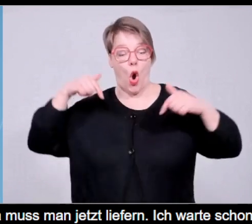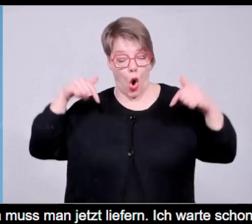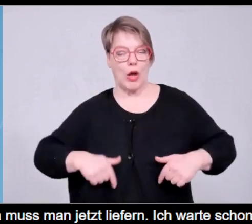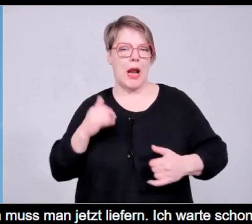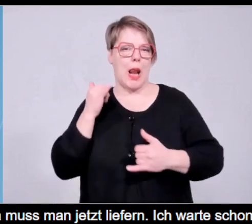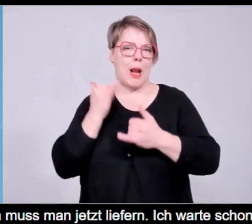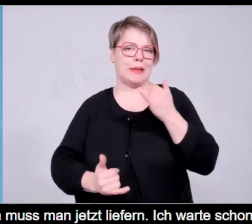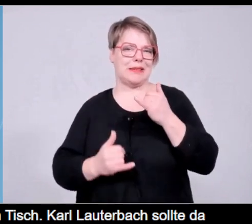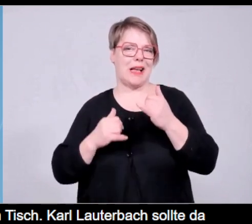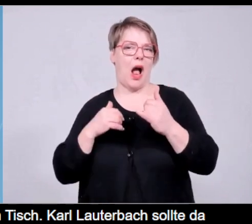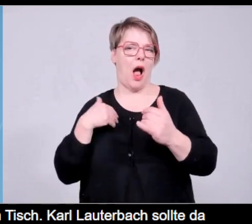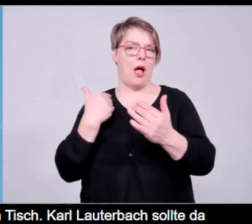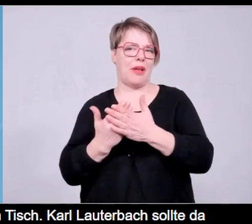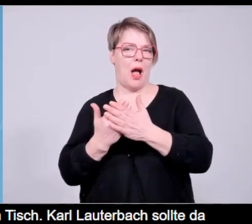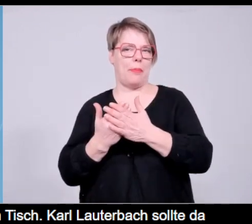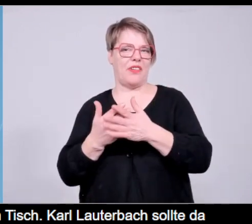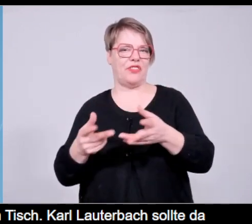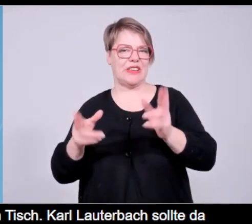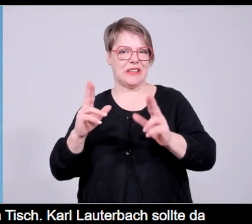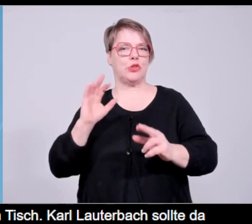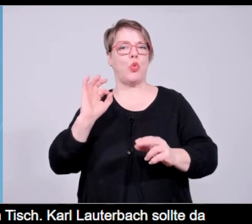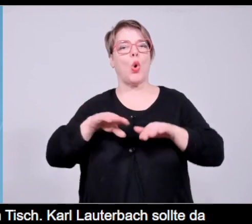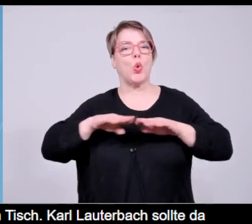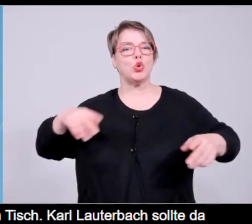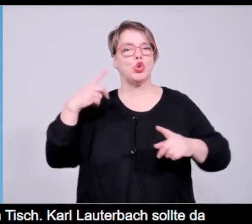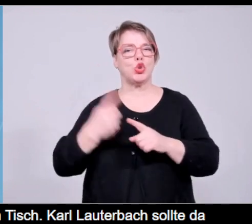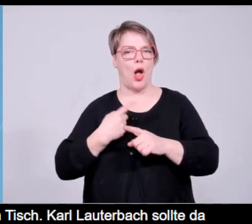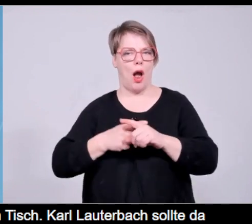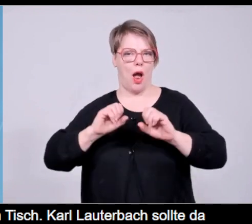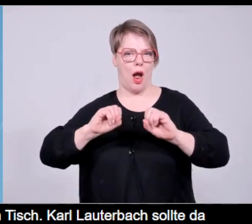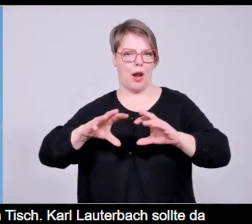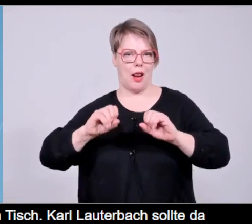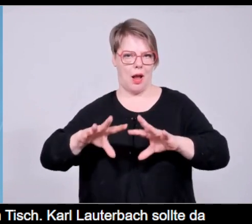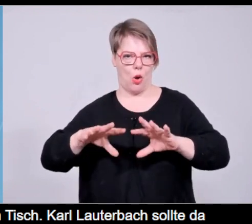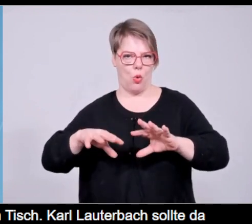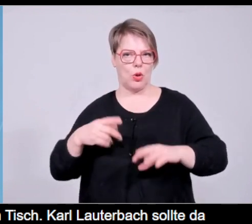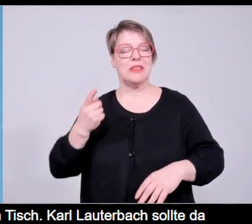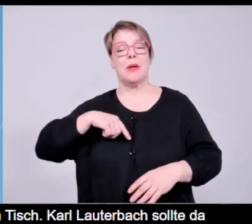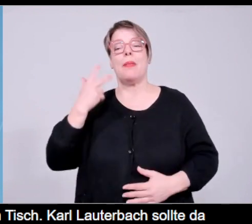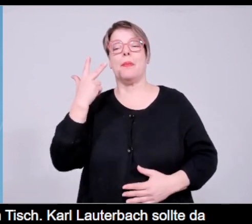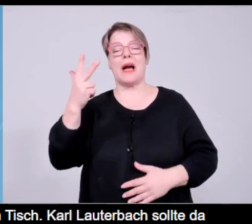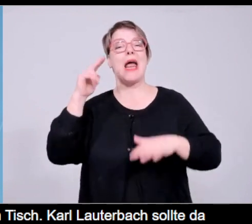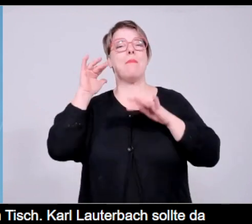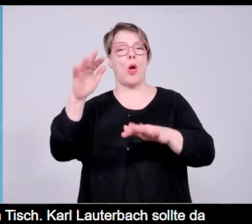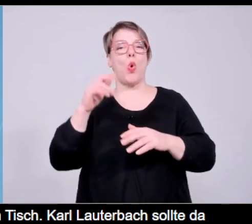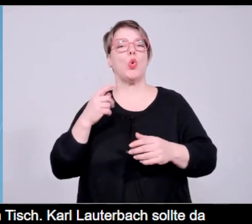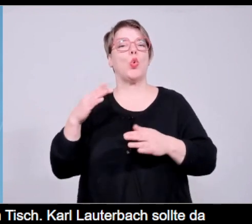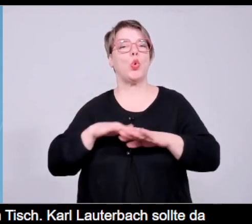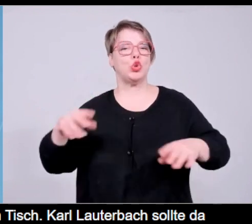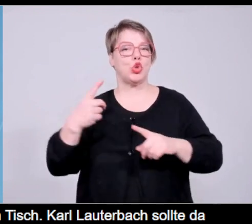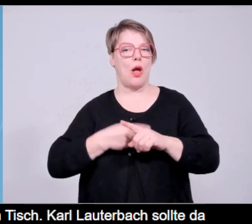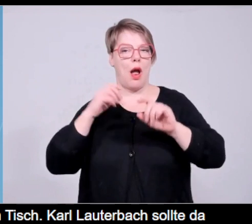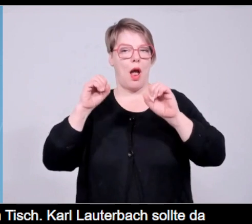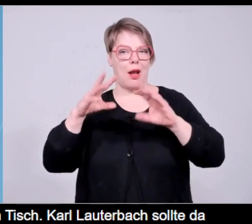dazu berichten, dass es nicht unüblich ist, mit Ablauf der Frist in etwa bei 70 bis